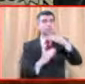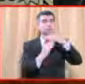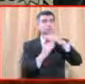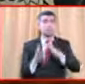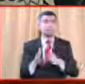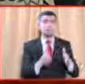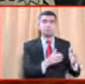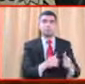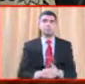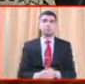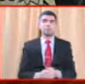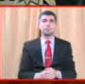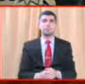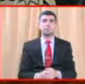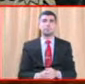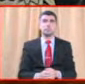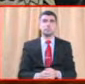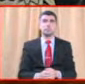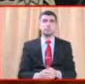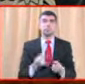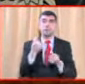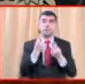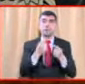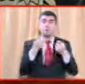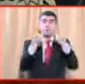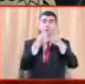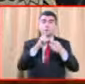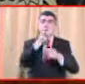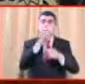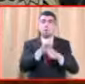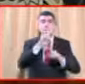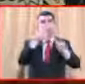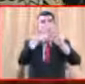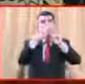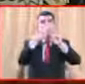الوزير، هل هناك من تعقيب إضافي؟ كلمة السيد الوزير تفضل.